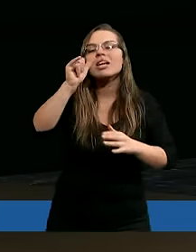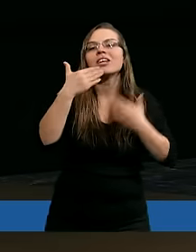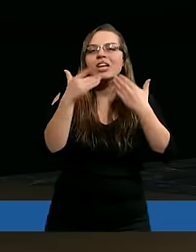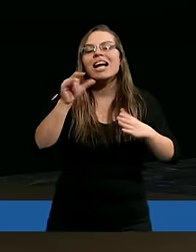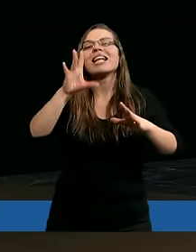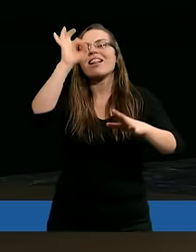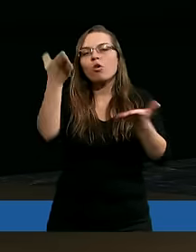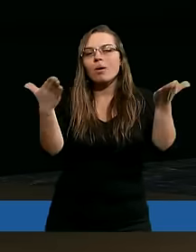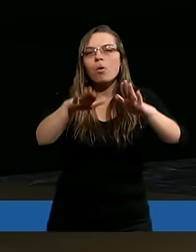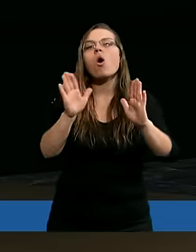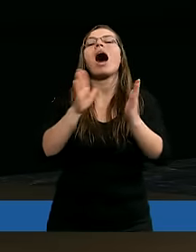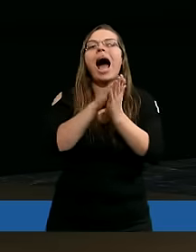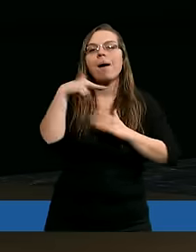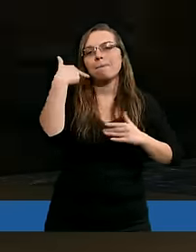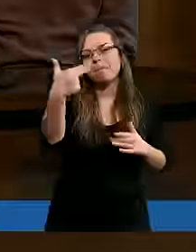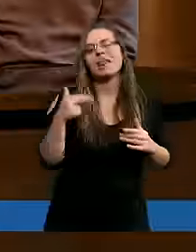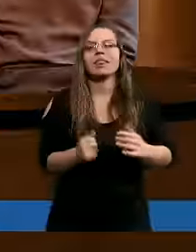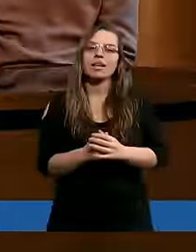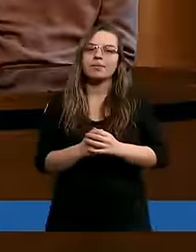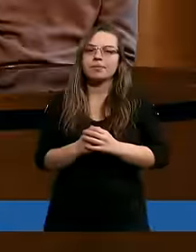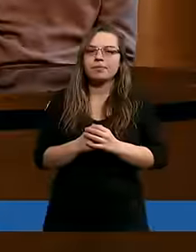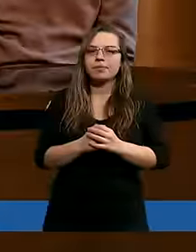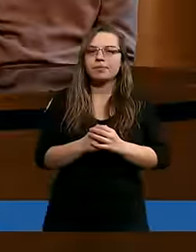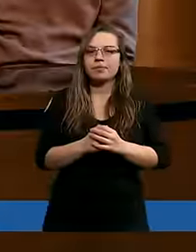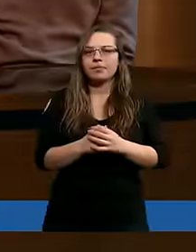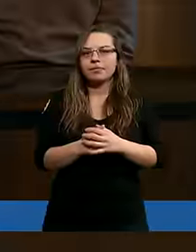Ci za Twoje błogosławieństwa, Panie. Amen. Amen.